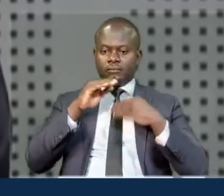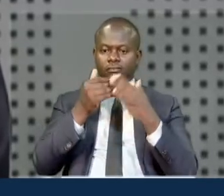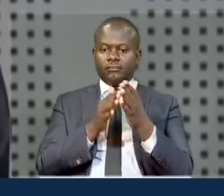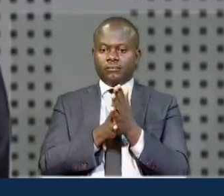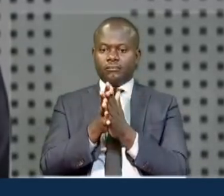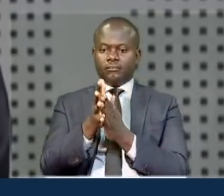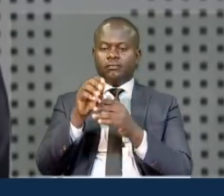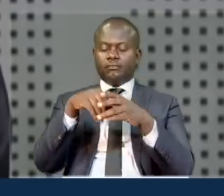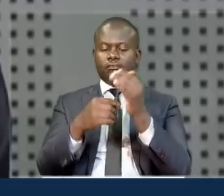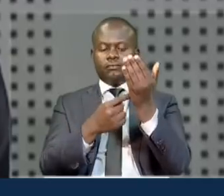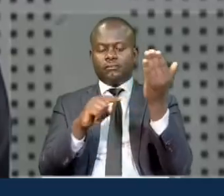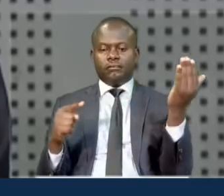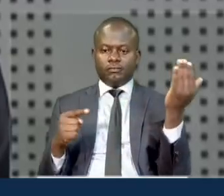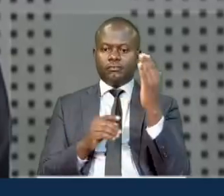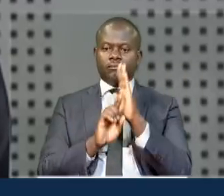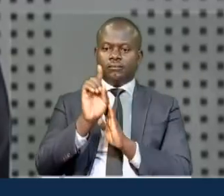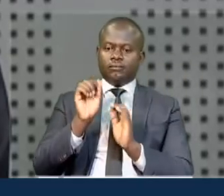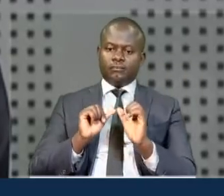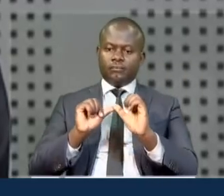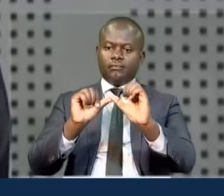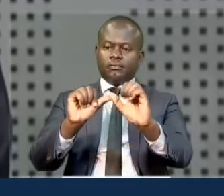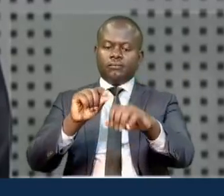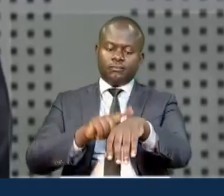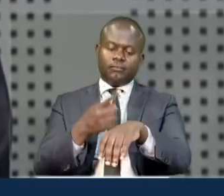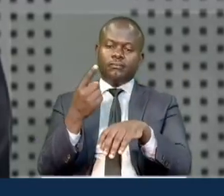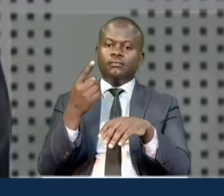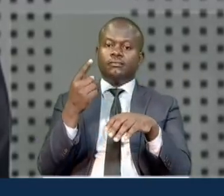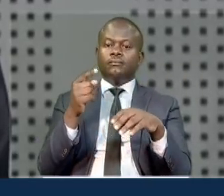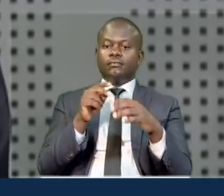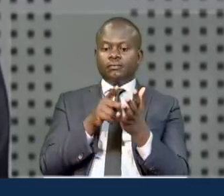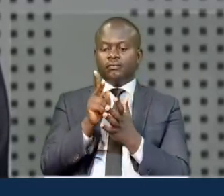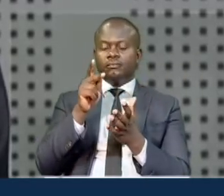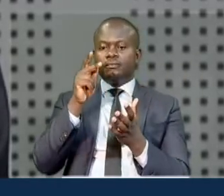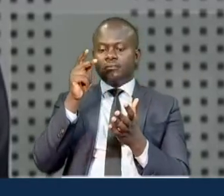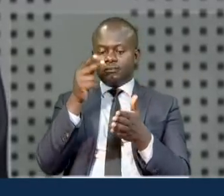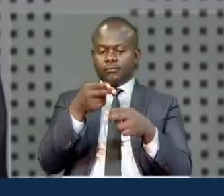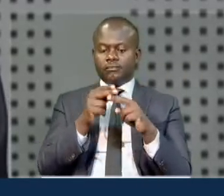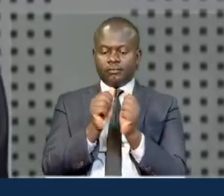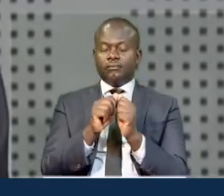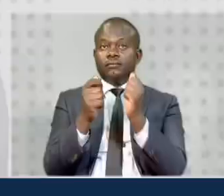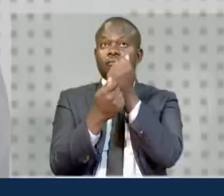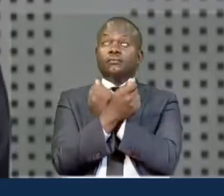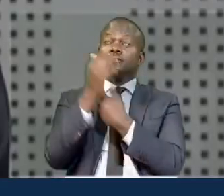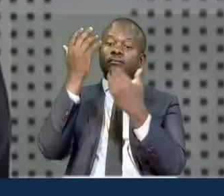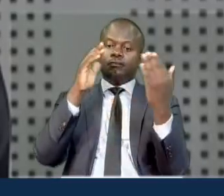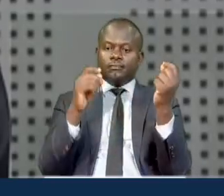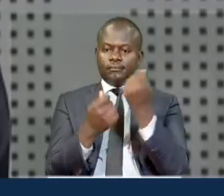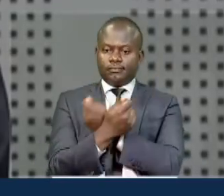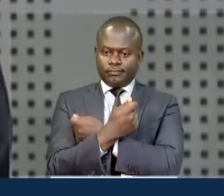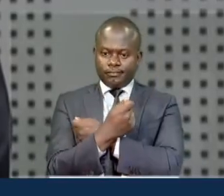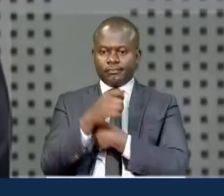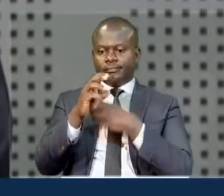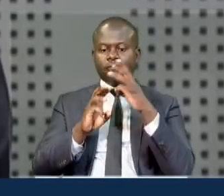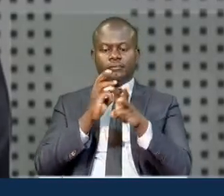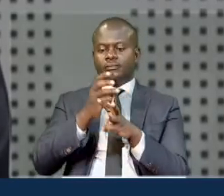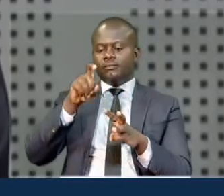gushora mu ikoranabuhanga, iterambere rirambye, kwishyura imyenda cyangwa guhangana n'ingaruka z'imihindagurikire y'ikirere. Isi ikeneye